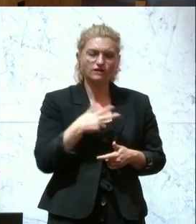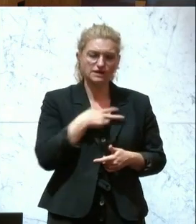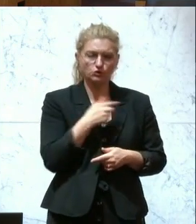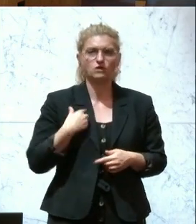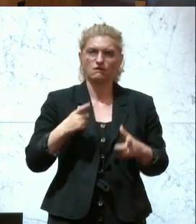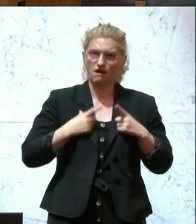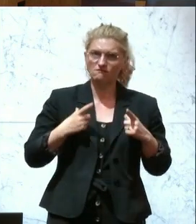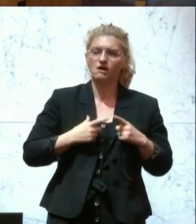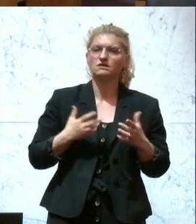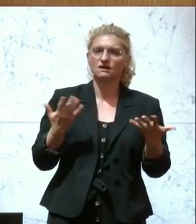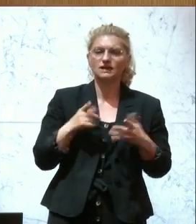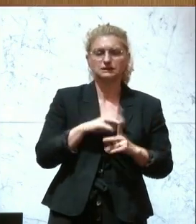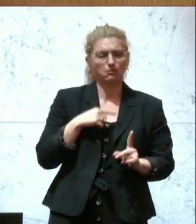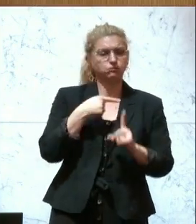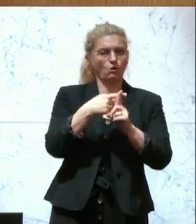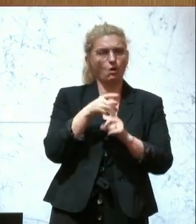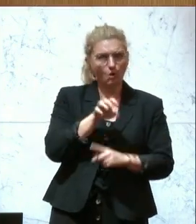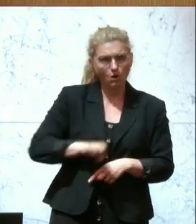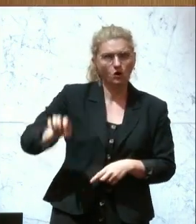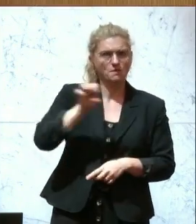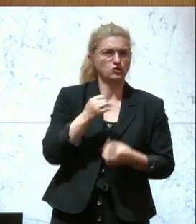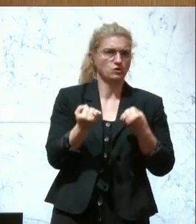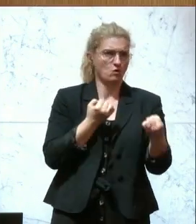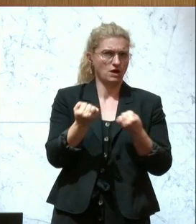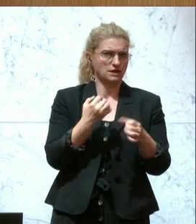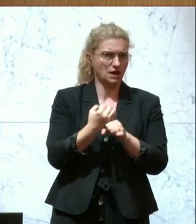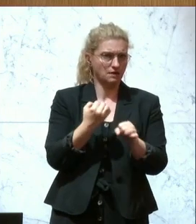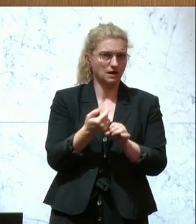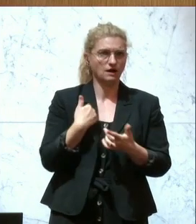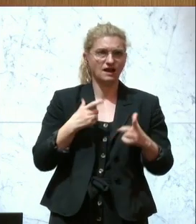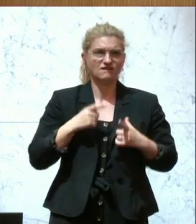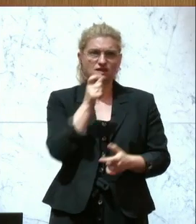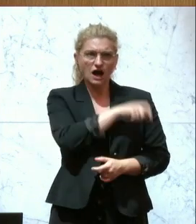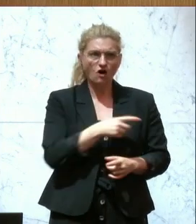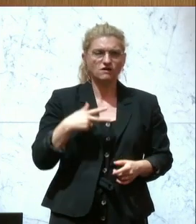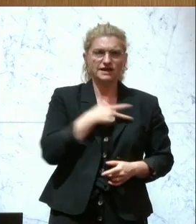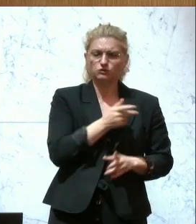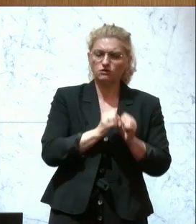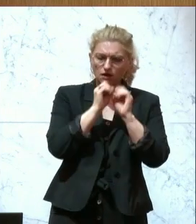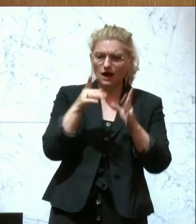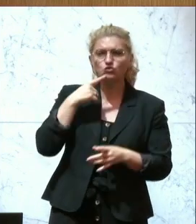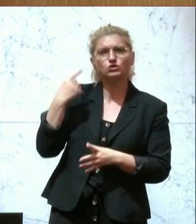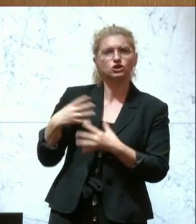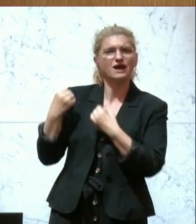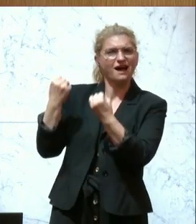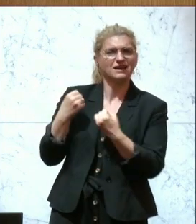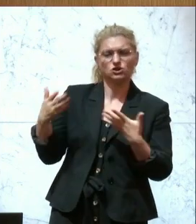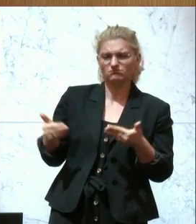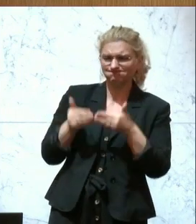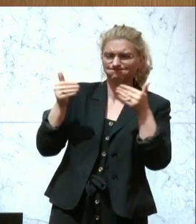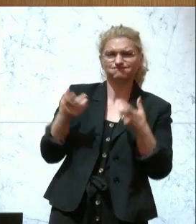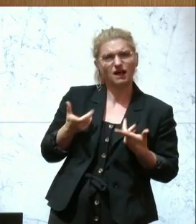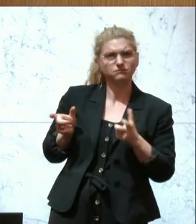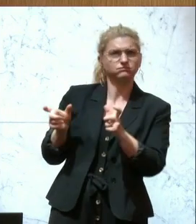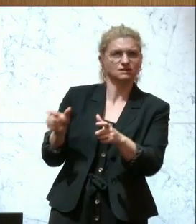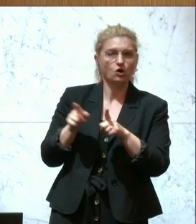Ich erwarte von der SPÖ, dass sie proeuropäische Politik macht. Ich erwarte von der SPÖ, dass sie sich klar von der russischen Aggression abgrenzt und dass sie eine Lösung